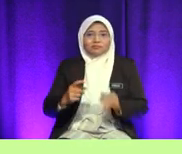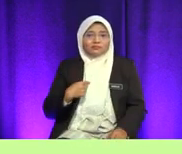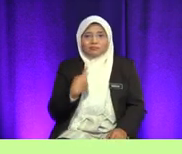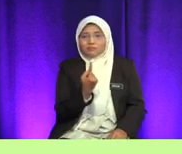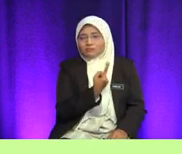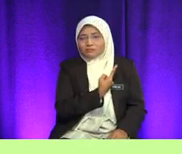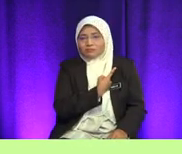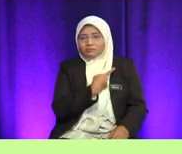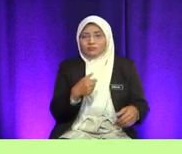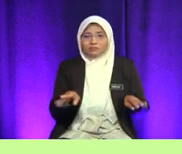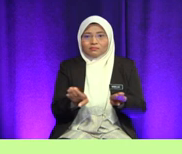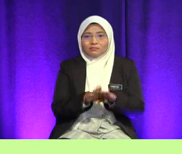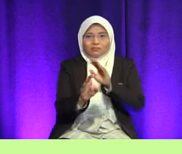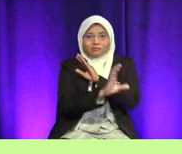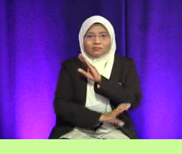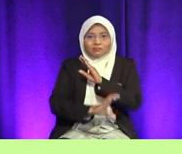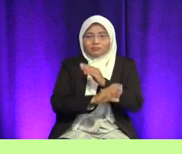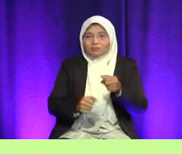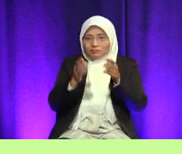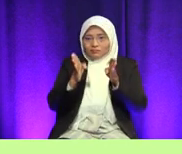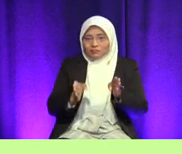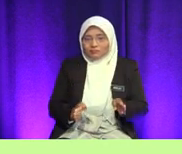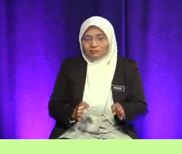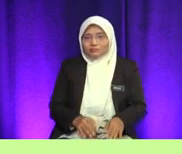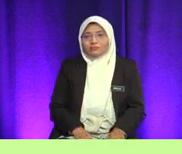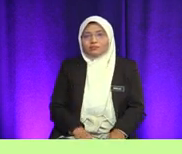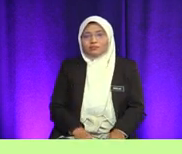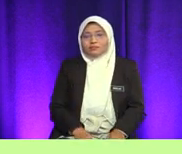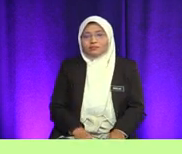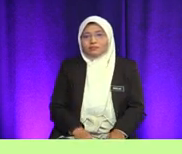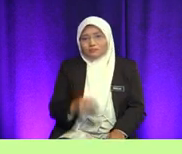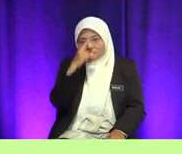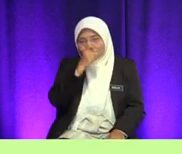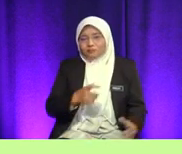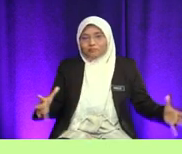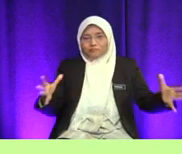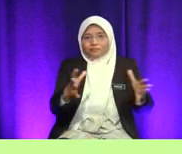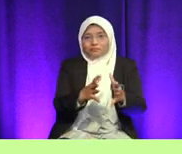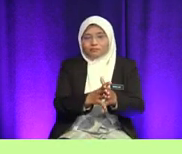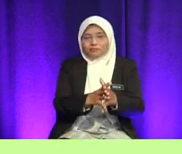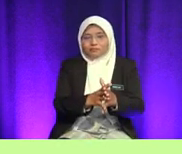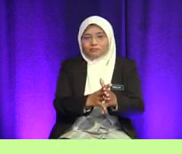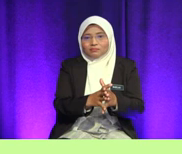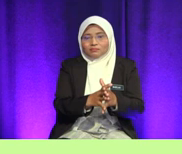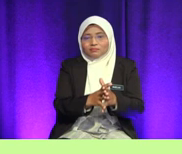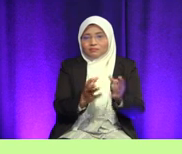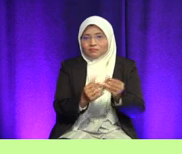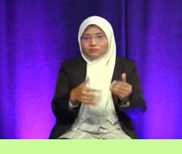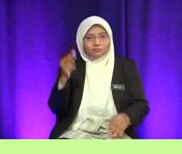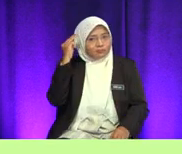gabungan negeri yang dikenali sebagai persekutuan Tanah Melayu 1957 dan